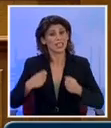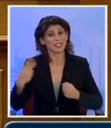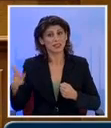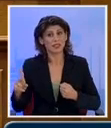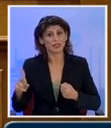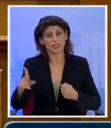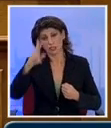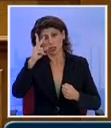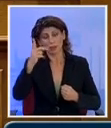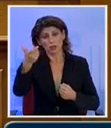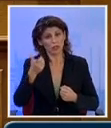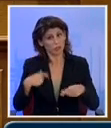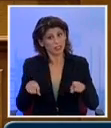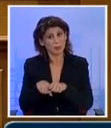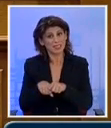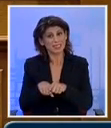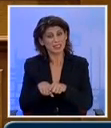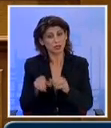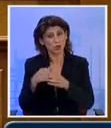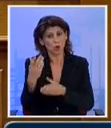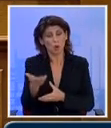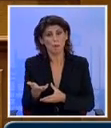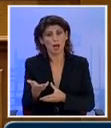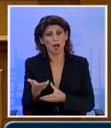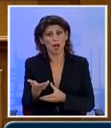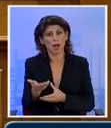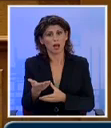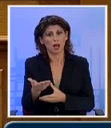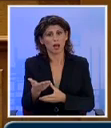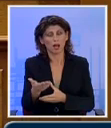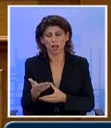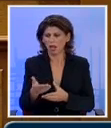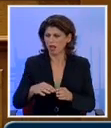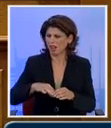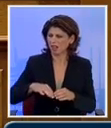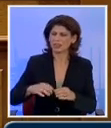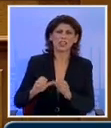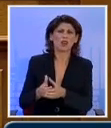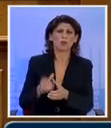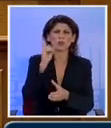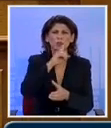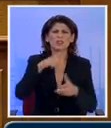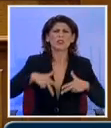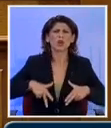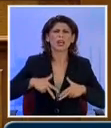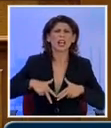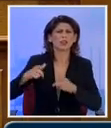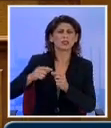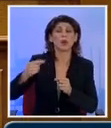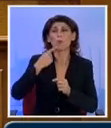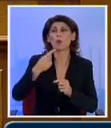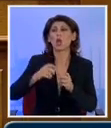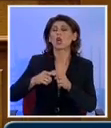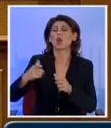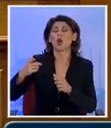το ξέρετε. Και είστε μαζί. Τα περιθωριακά κόμματα του ψευδοκράτους που αυτοχαρακτηρίζονται ως κόμματα της Βορείου